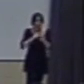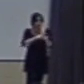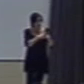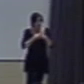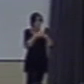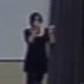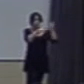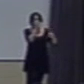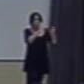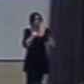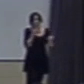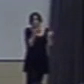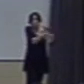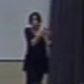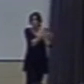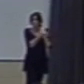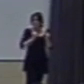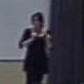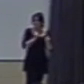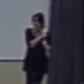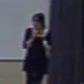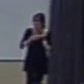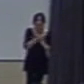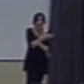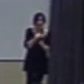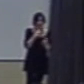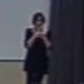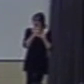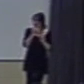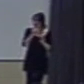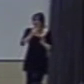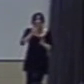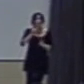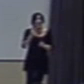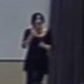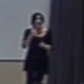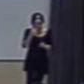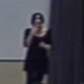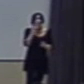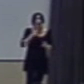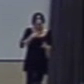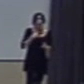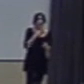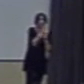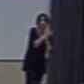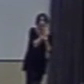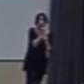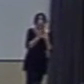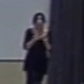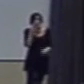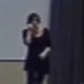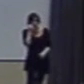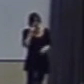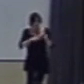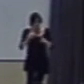pots explicar altres coses, el que dèieu ara, el que discutien l'Agnès i la Sílvia, dient, no, els mitjans et poden deixar explicar això, no et poden deixar explicar allò, bueno, ja pots explicar el que sigui.